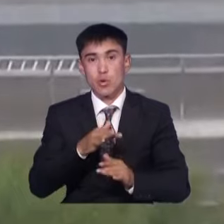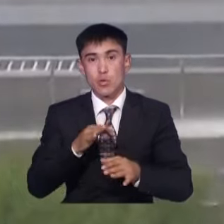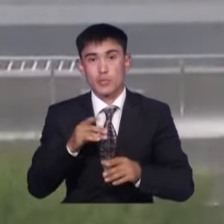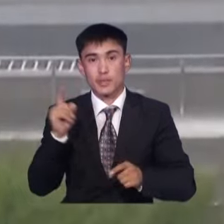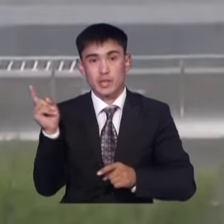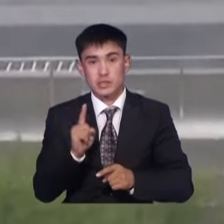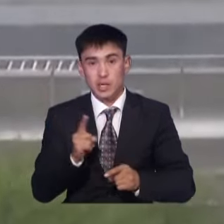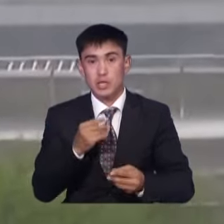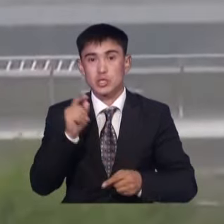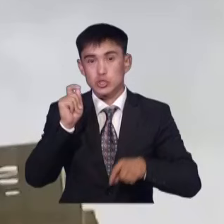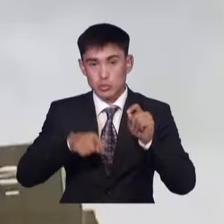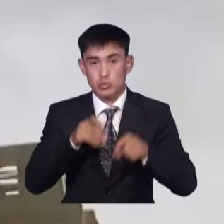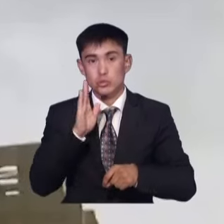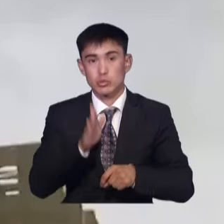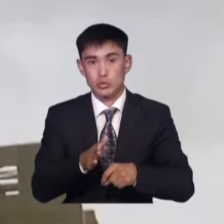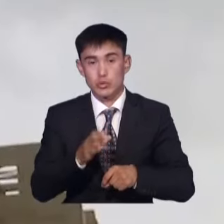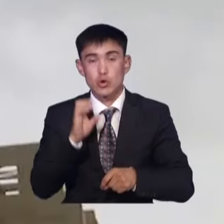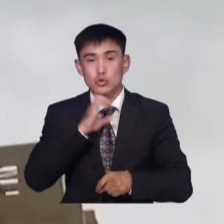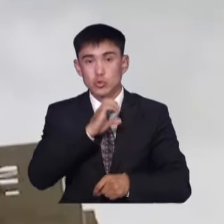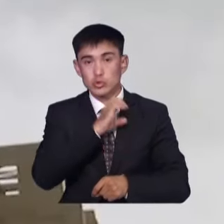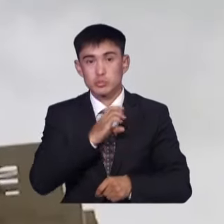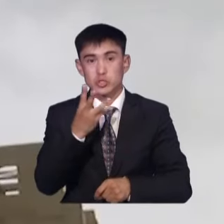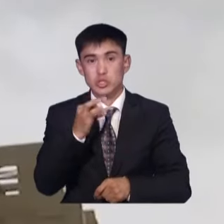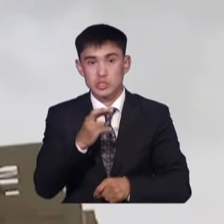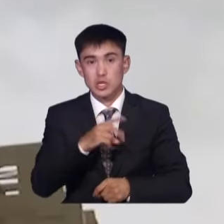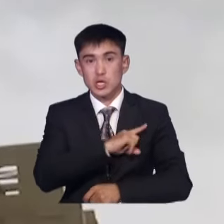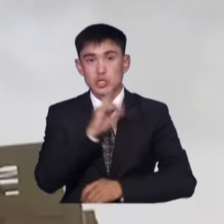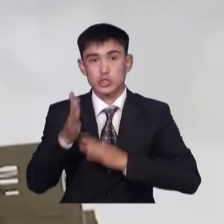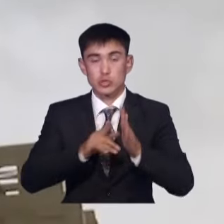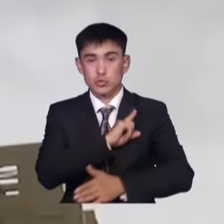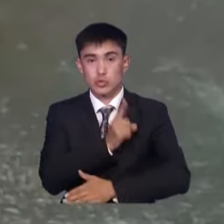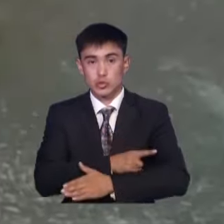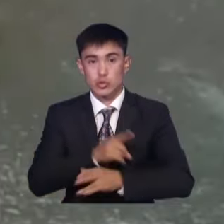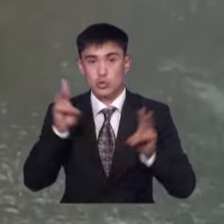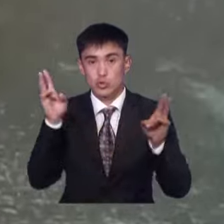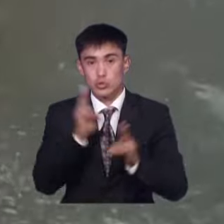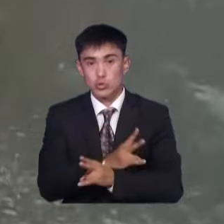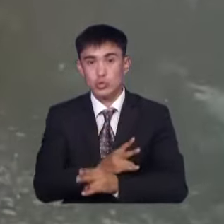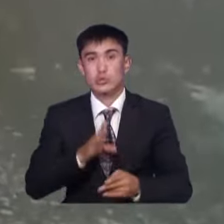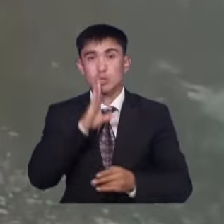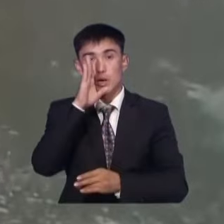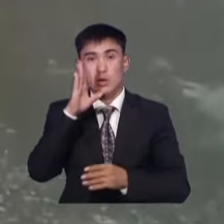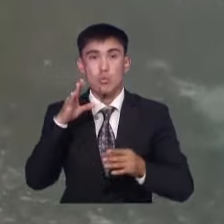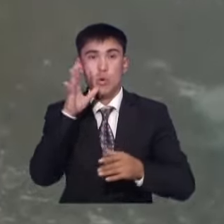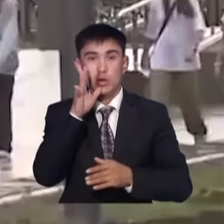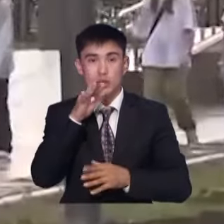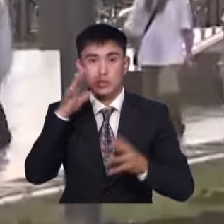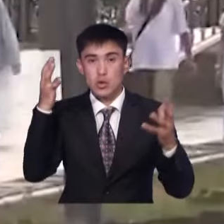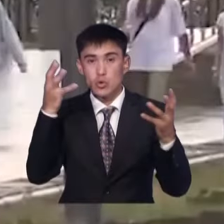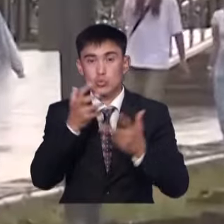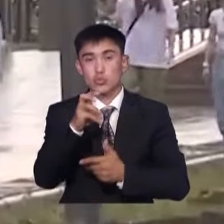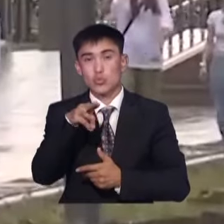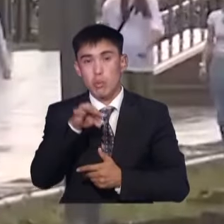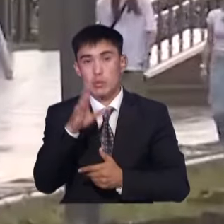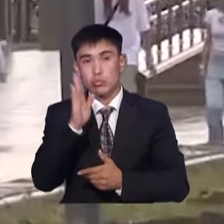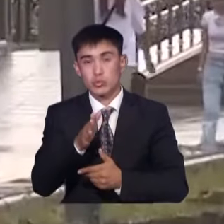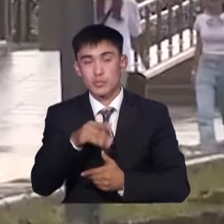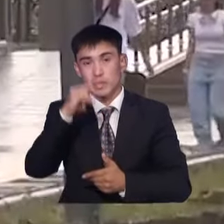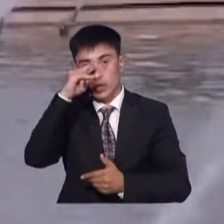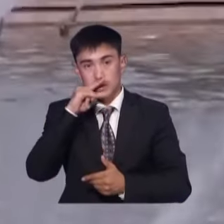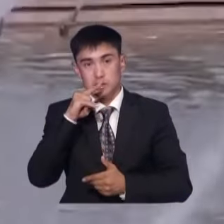өтуімен найзағай ойнап жаңбыр жауады. Солтүстік пен шығыста жел күшейеді. Түнгі және таңғы уақыттарда тұман басу ықтимал.